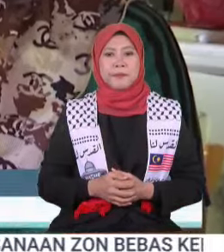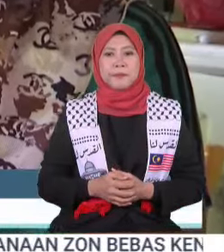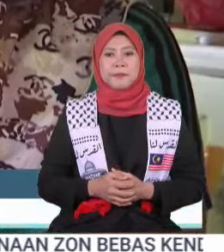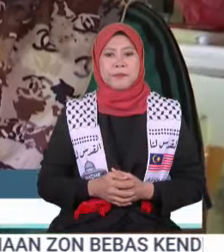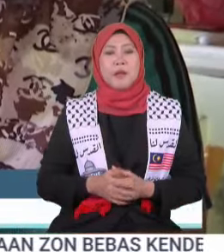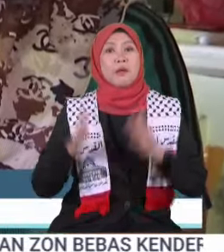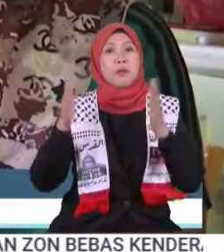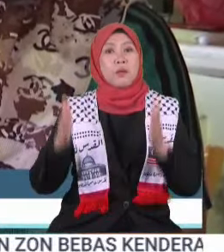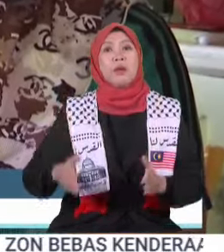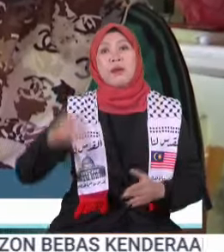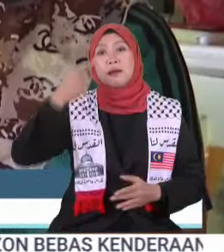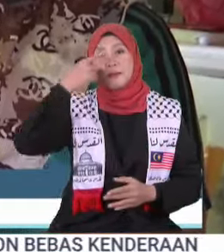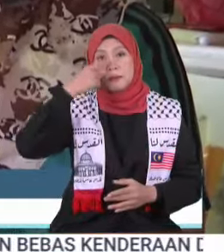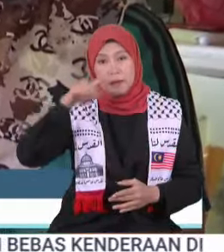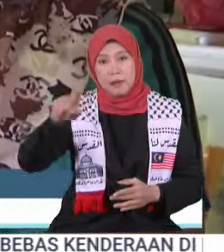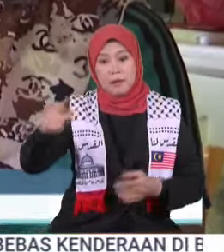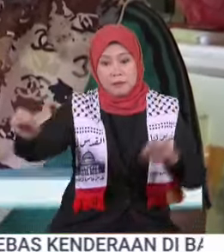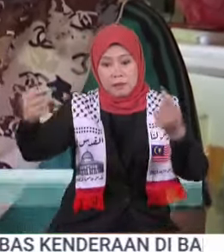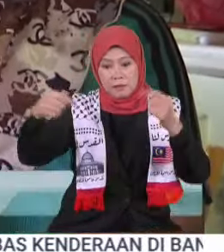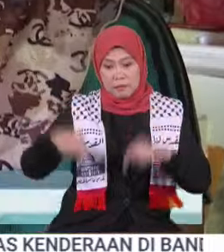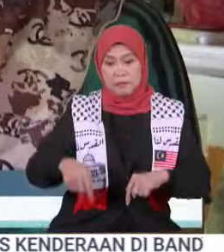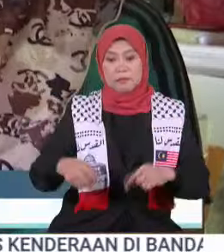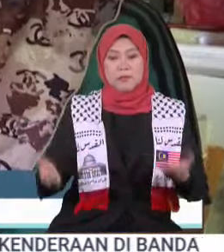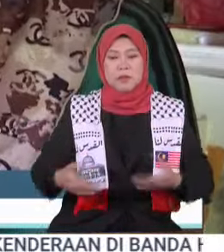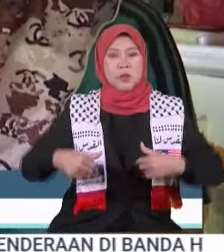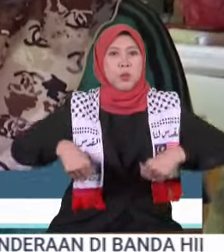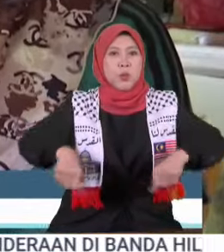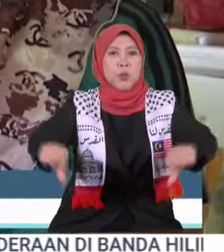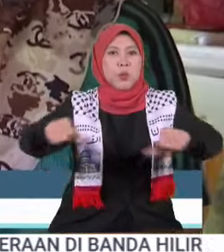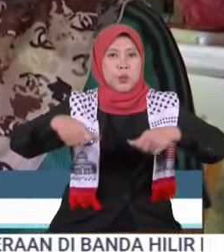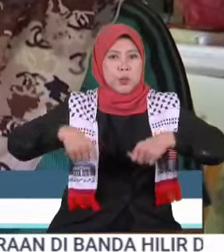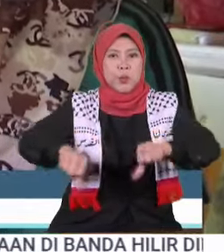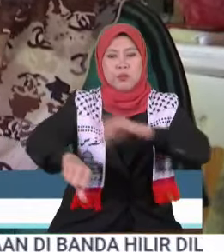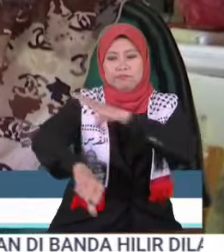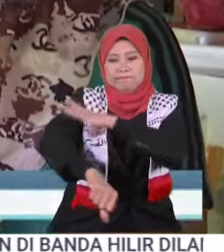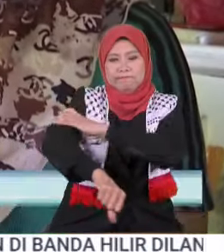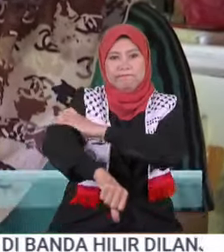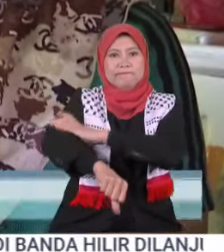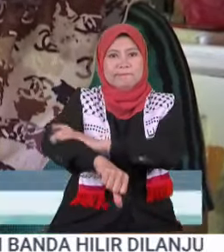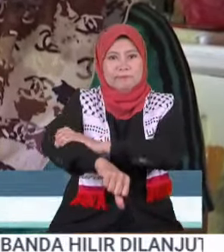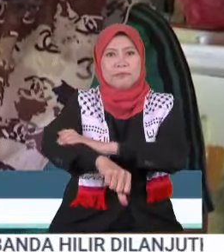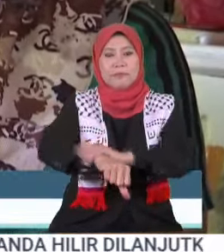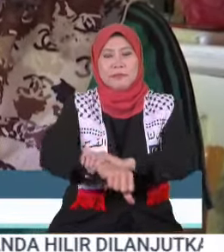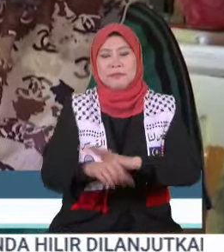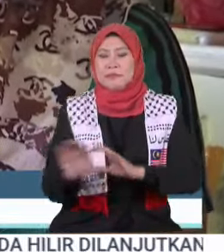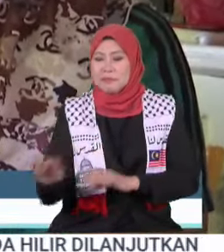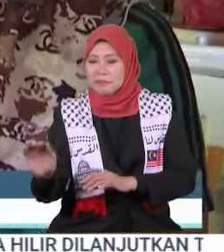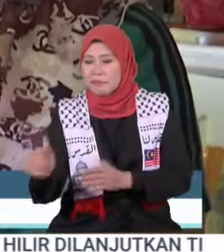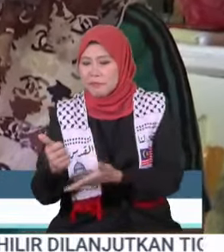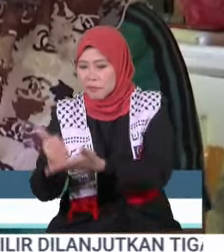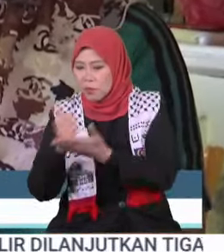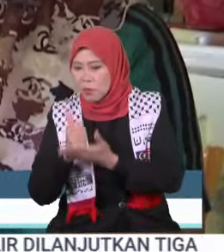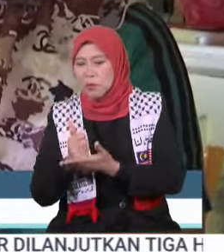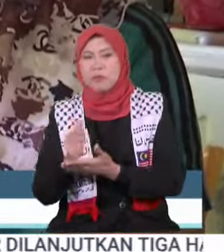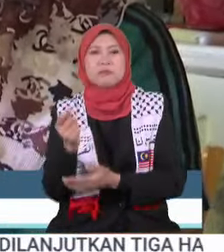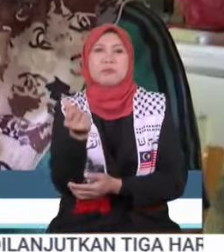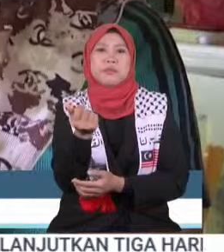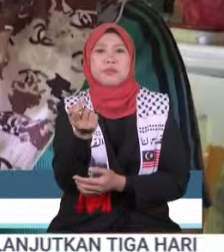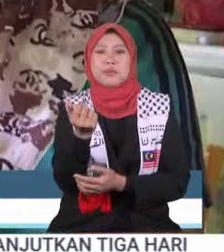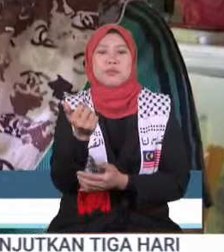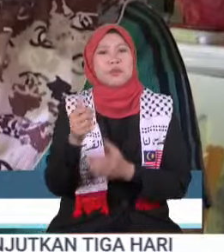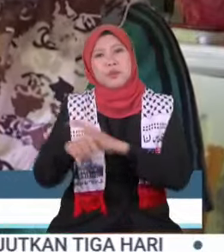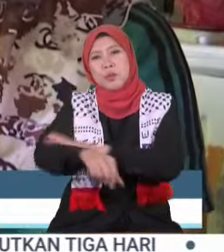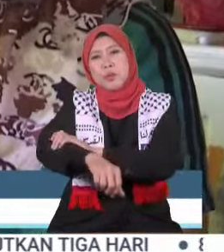daripada Thailand Dar ntiwat Mai mengurut di sini leas tu kami pun minta Tolonglah dia urut tapi dia pun dia Mai sat a dia